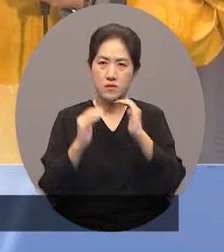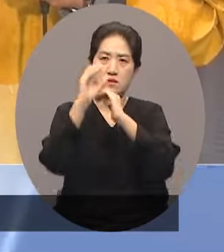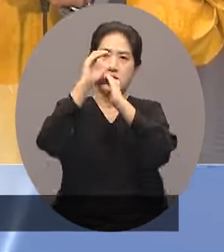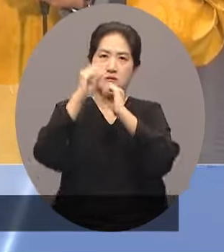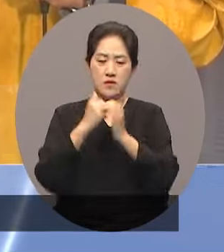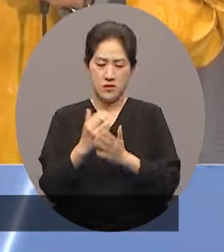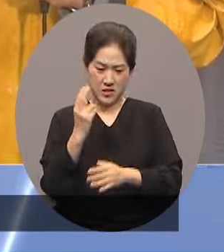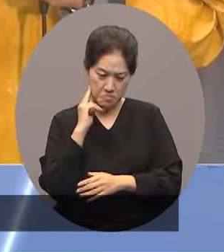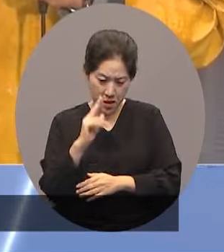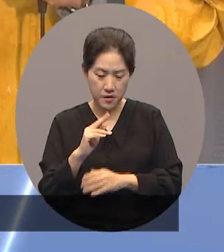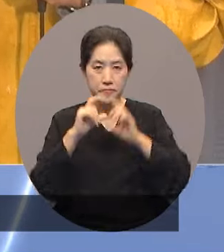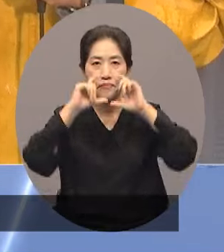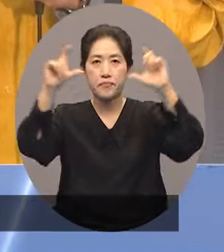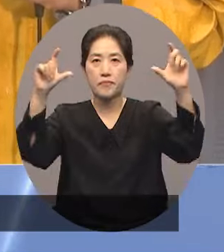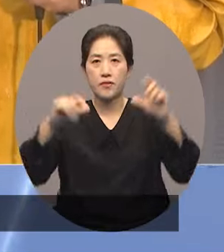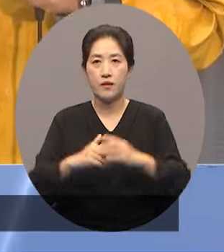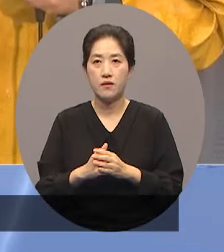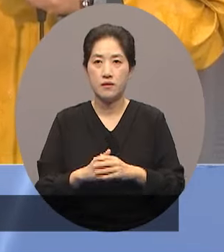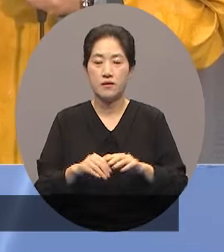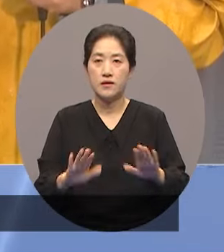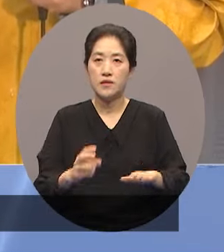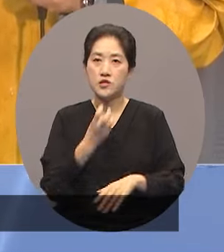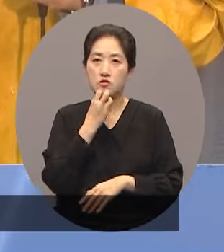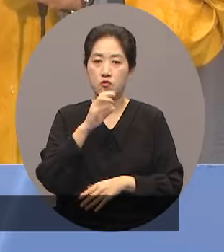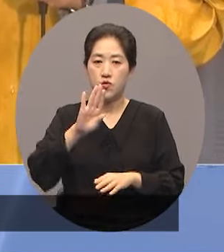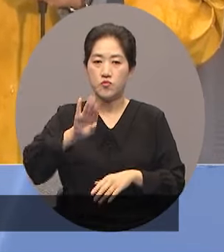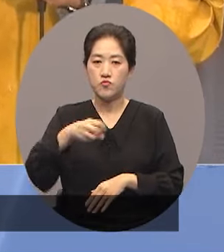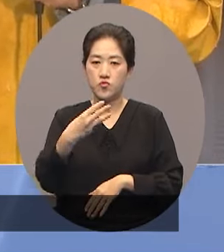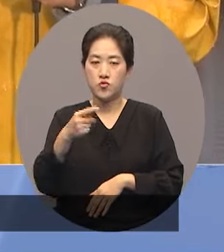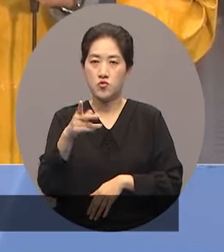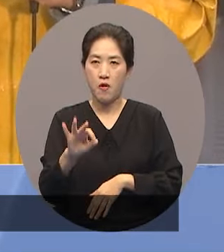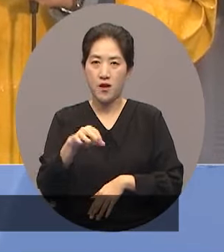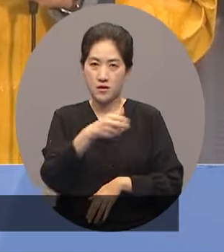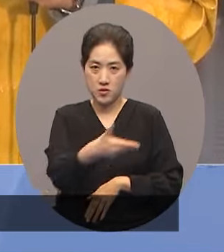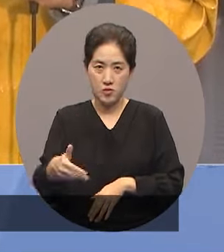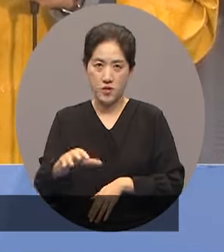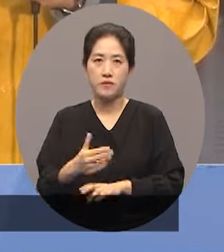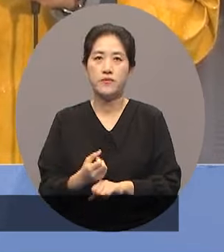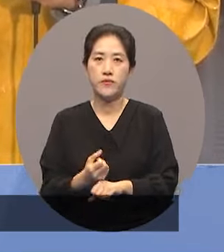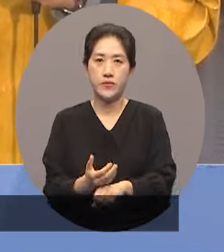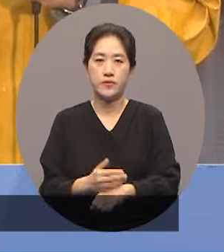심각 단계로 높였습니다. 지금까지 서울 불광천에서 전해드렸습니다.